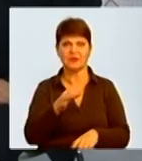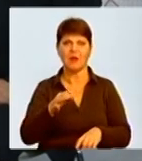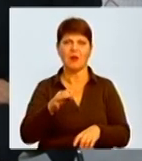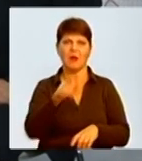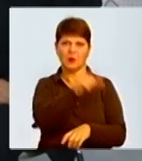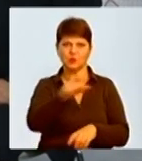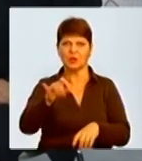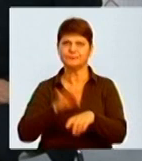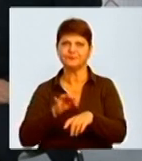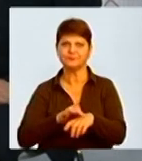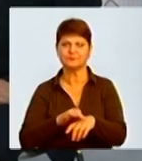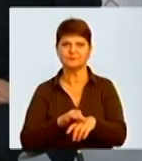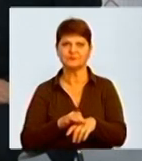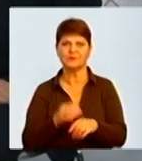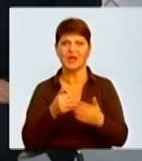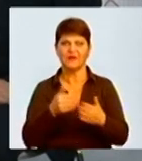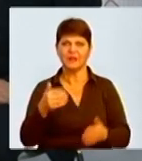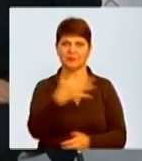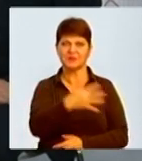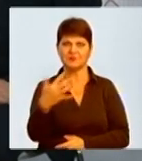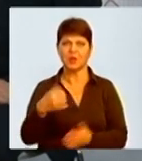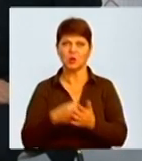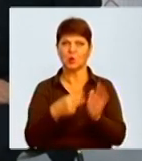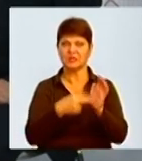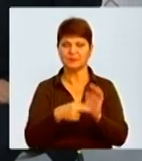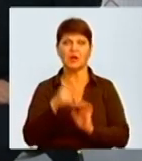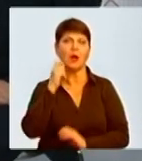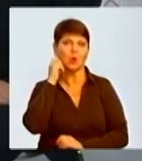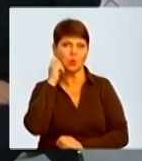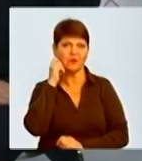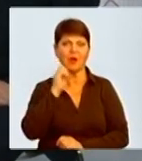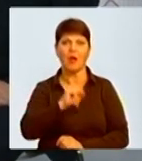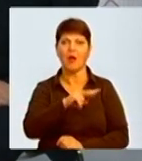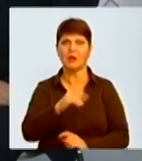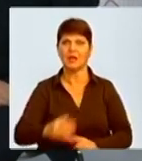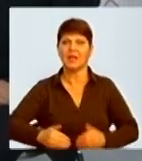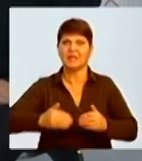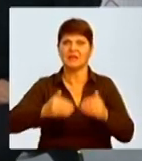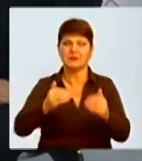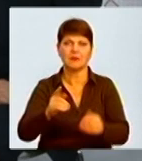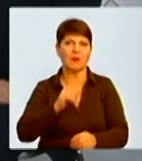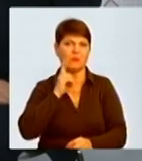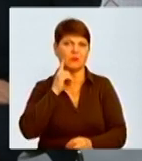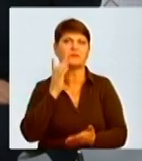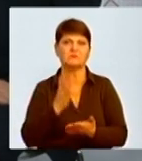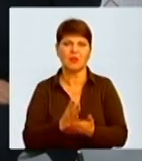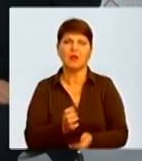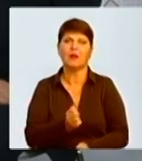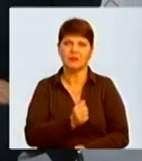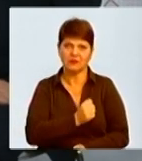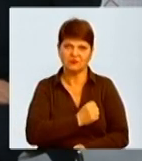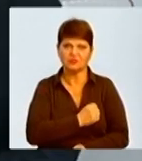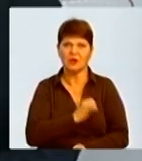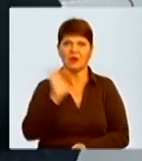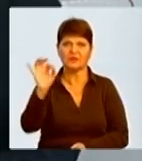пацієнток – це пацієнтки віком від 55 до 70 років. Але тенденція до помолодіння є, і, на жаль, якийсь